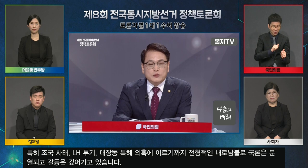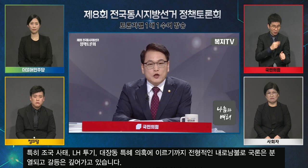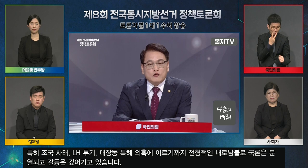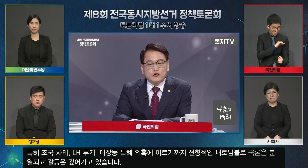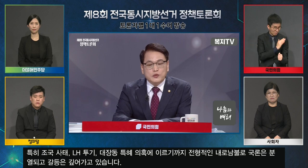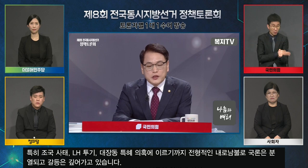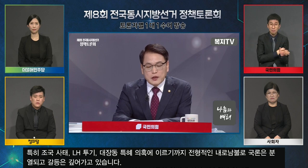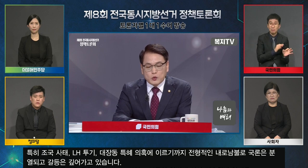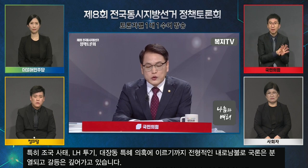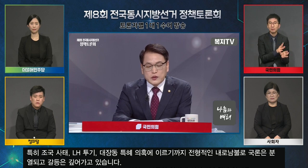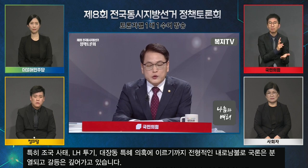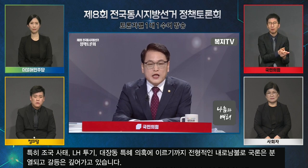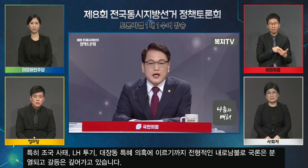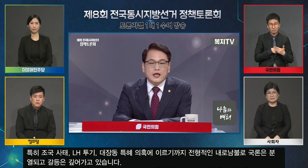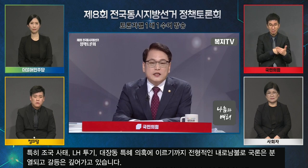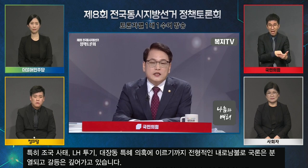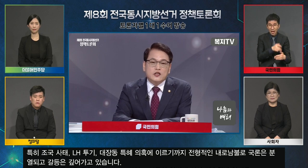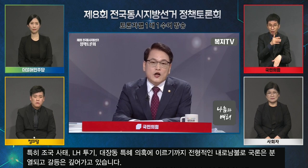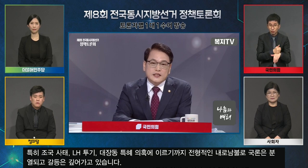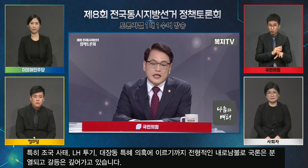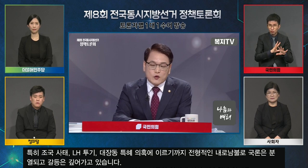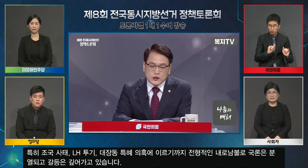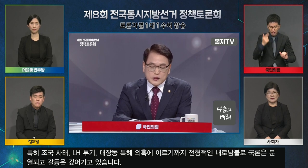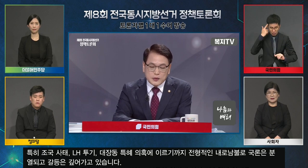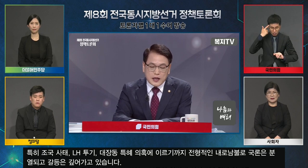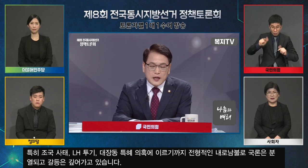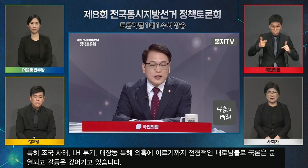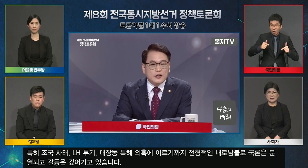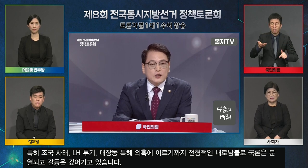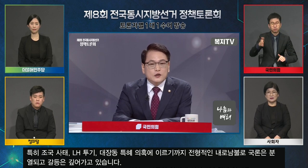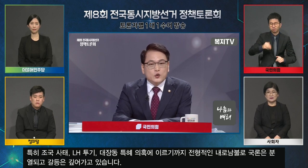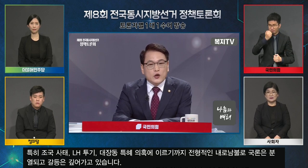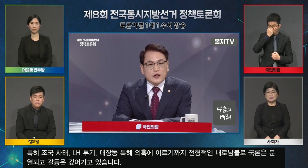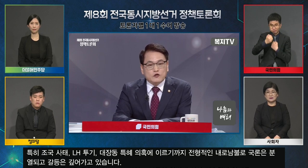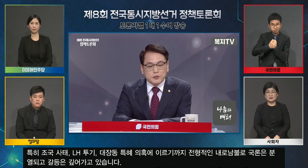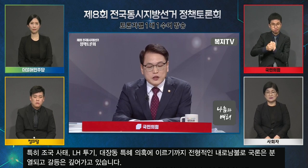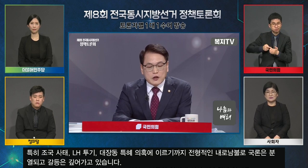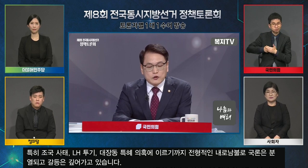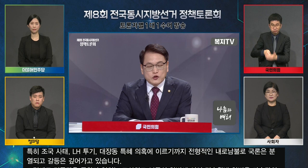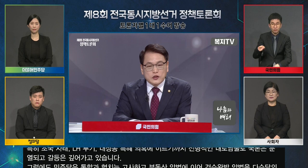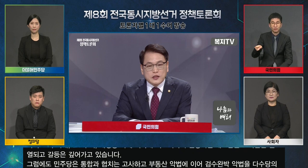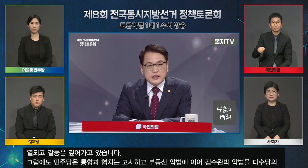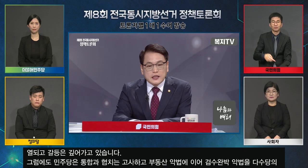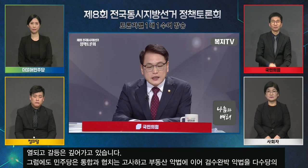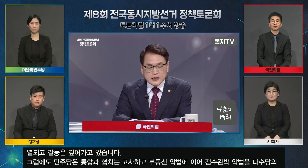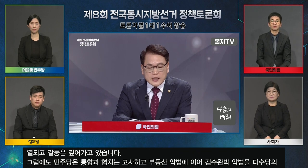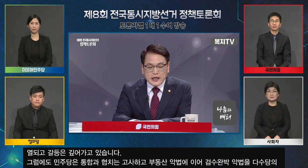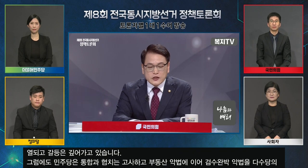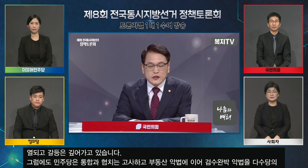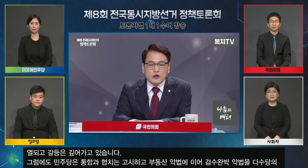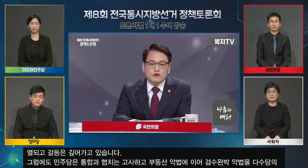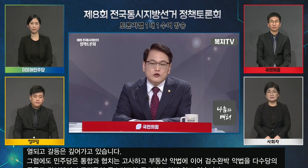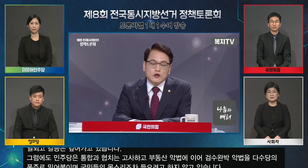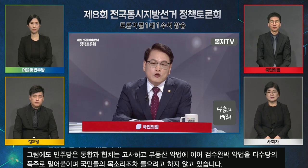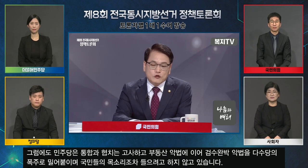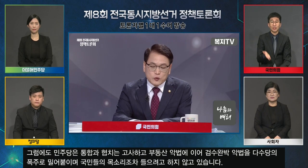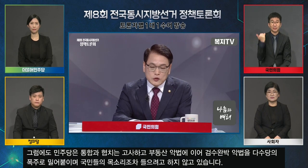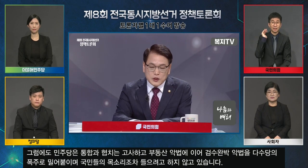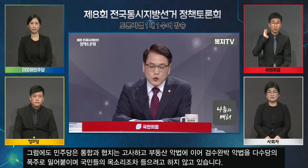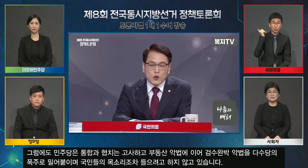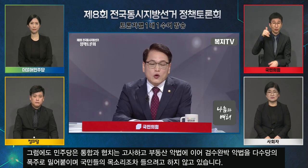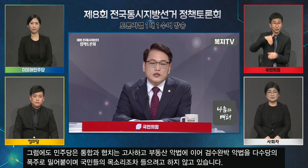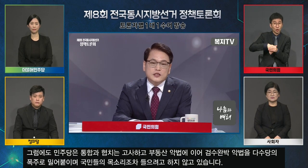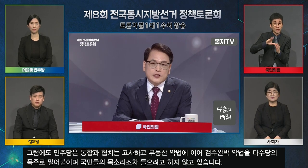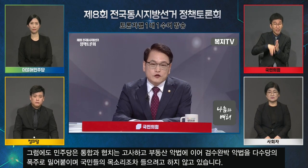밀어붙이며 국민들의 목소리조차 들으려 하지 않고 있습니다. 존경하는 국민 여러분, 지난 대선에서 윤석열